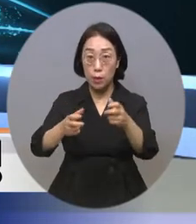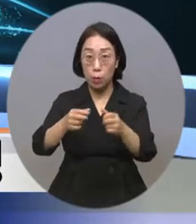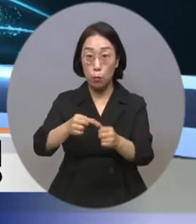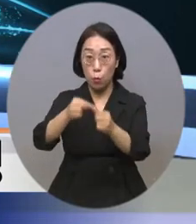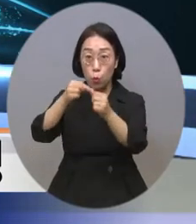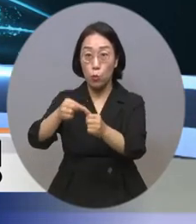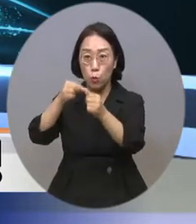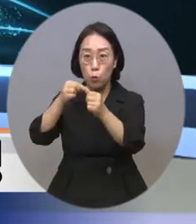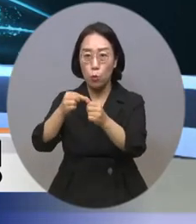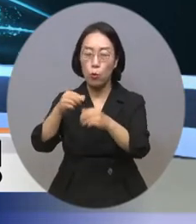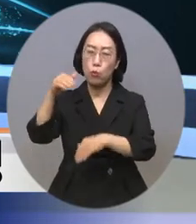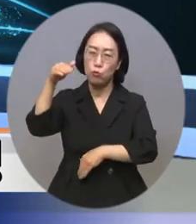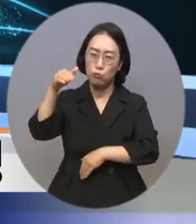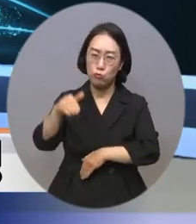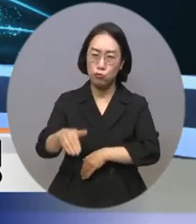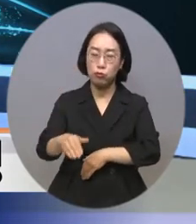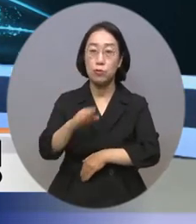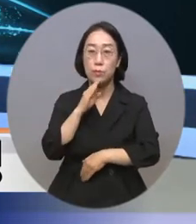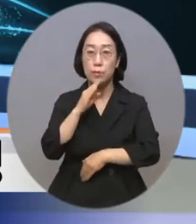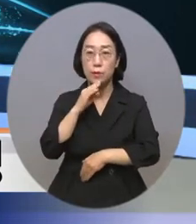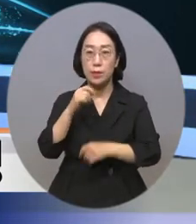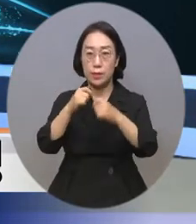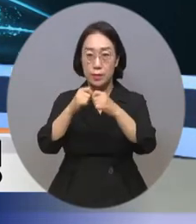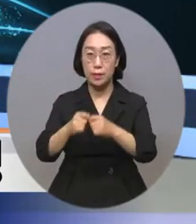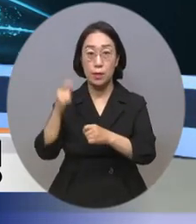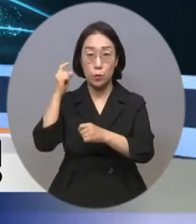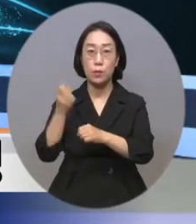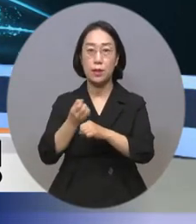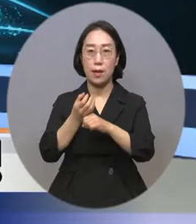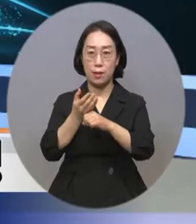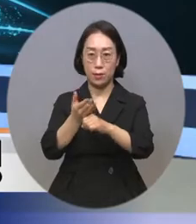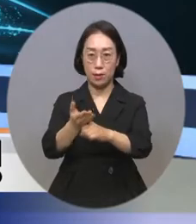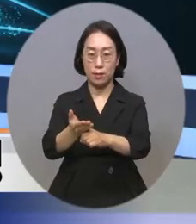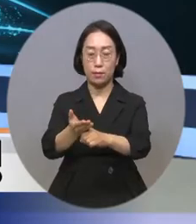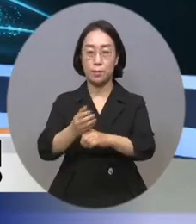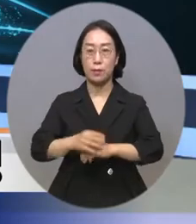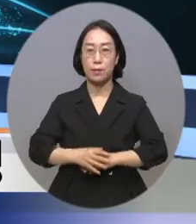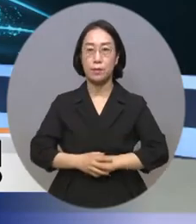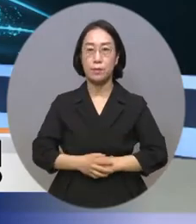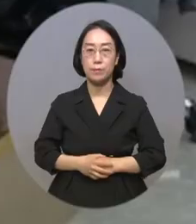하락해 있는데요 자세한 내용 박성용 기자가 알아봤습니다